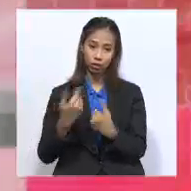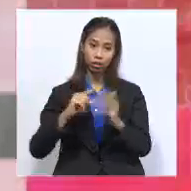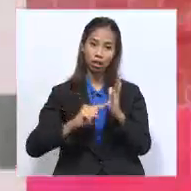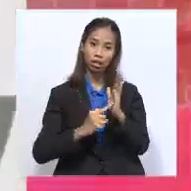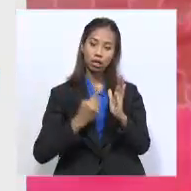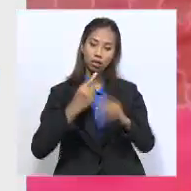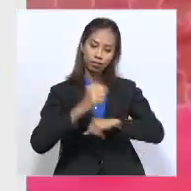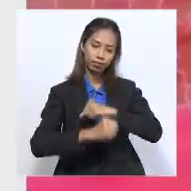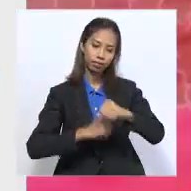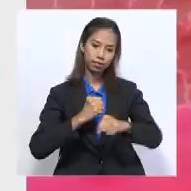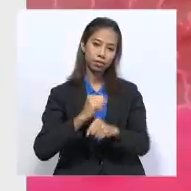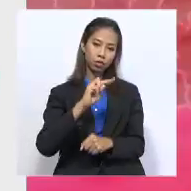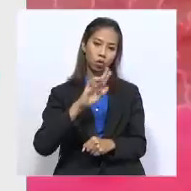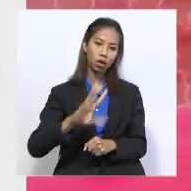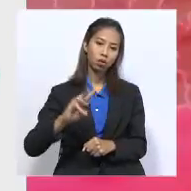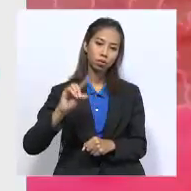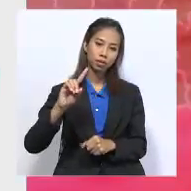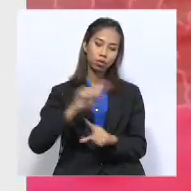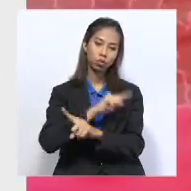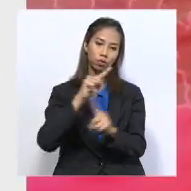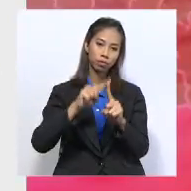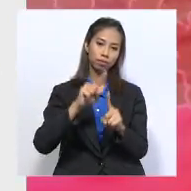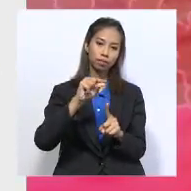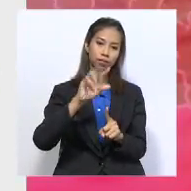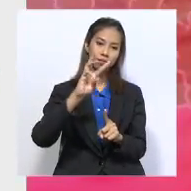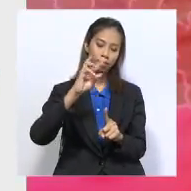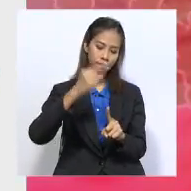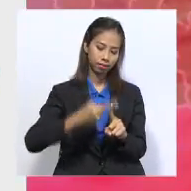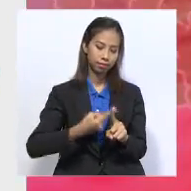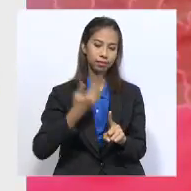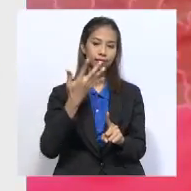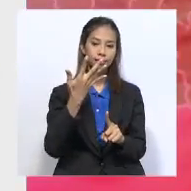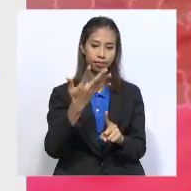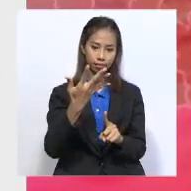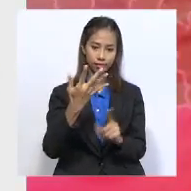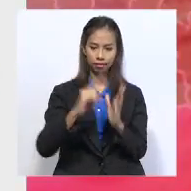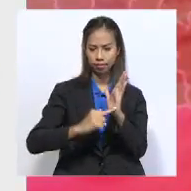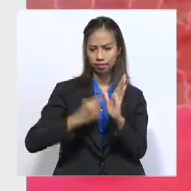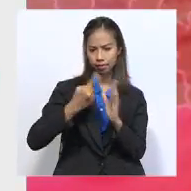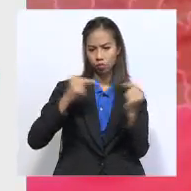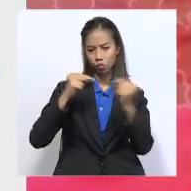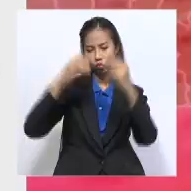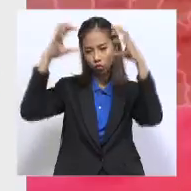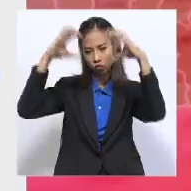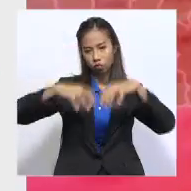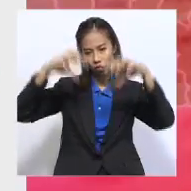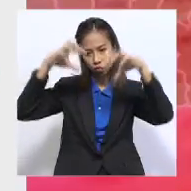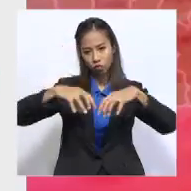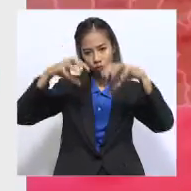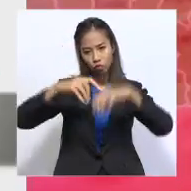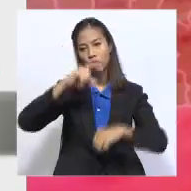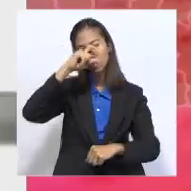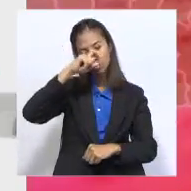ย2561ตั้งแต่วันที่26พฤษภาคมค่ะซึ่งได้เข้าเงื่อนไขเข้าสู่ฤดูฝ